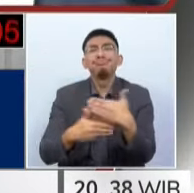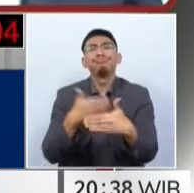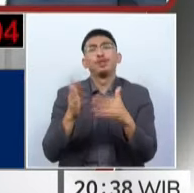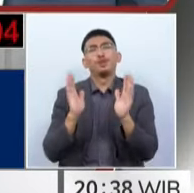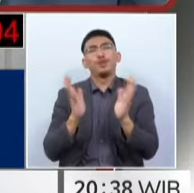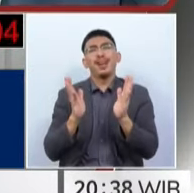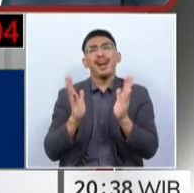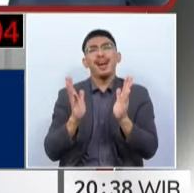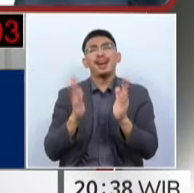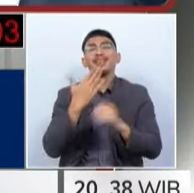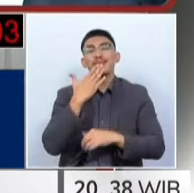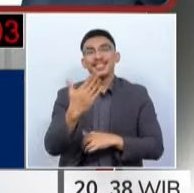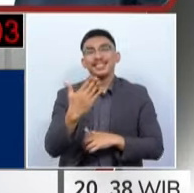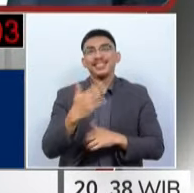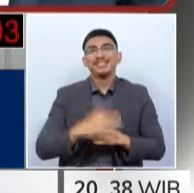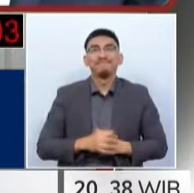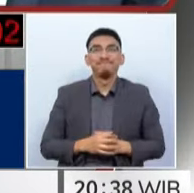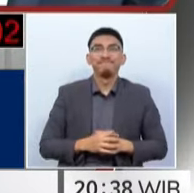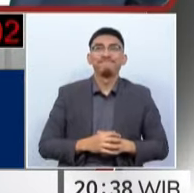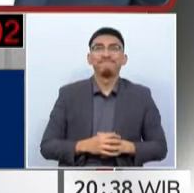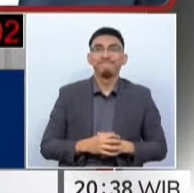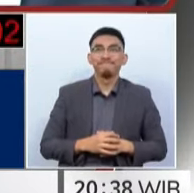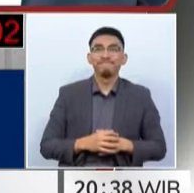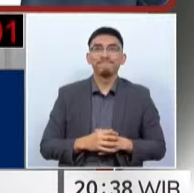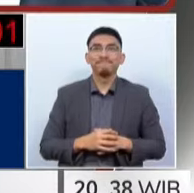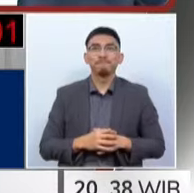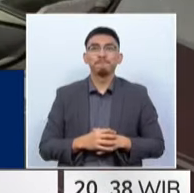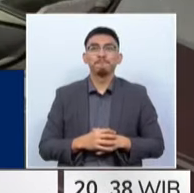tadi Terima kasih baik terima